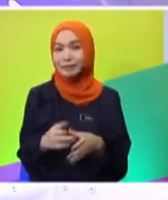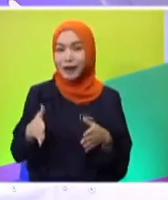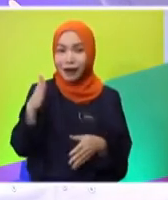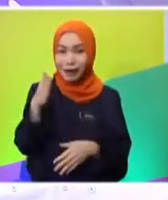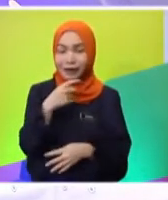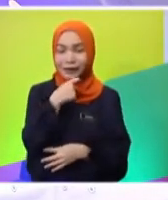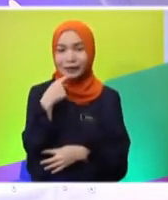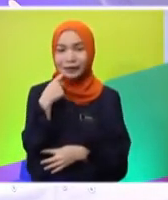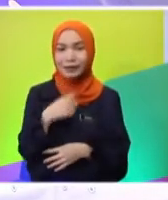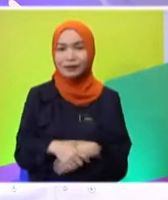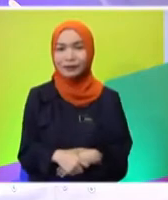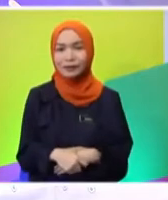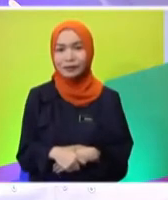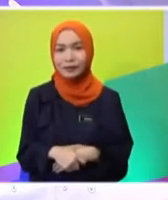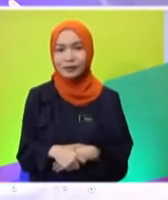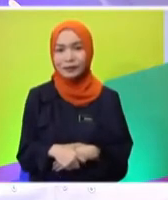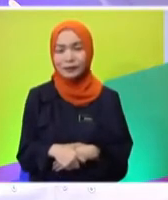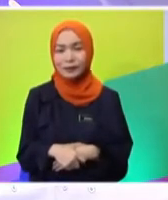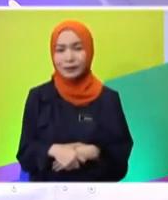kesini ibu letakkan